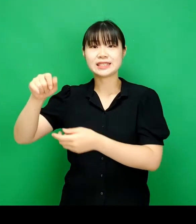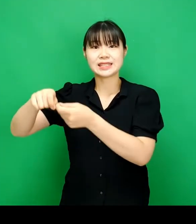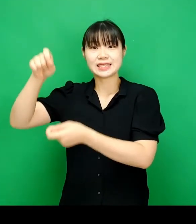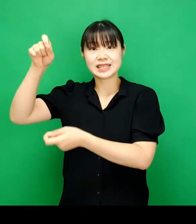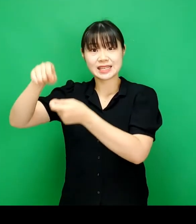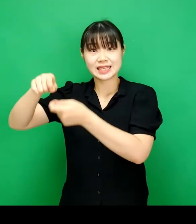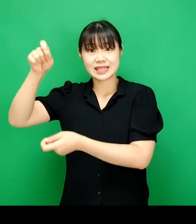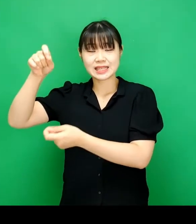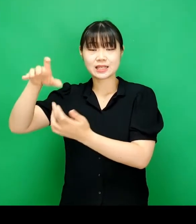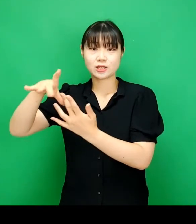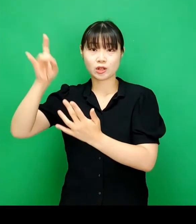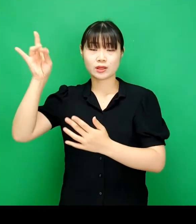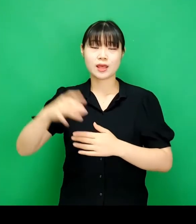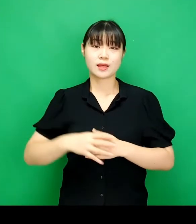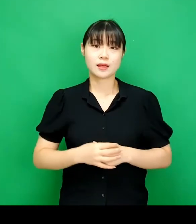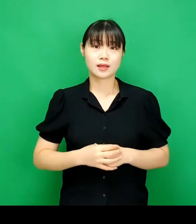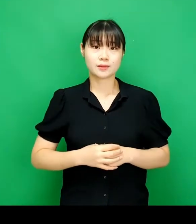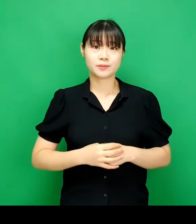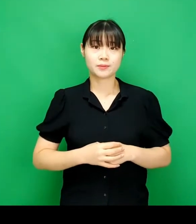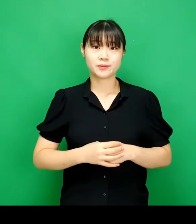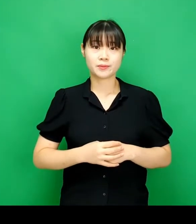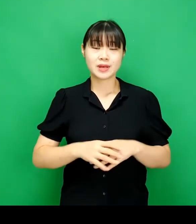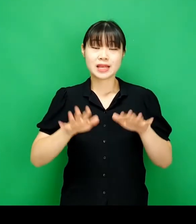번지까지의 길이를 선택합니다.